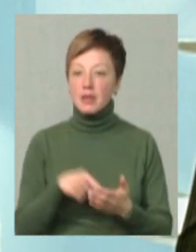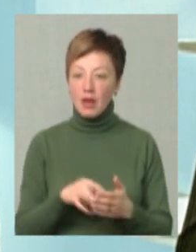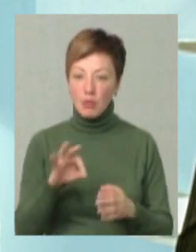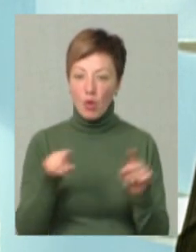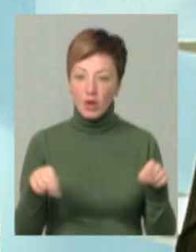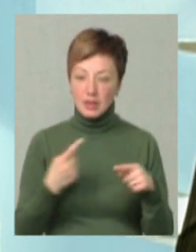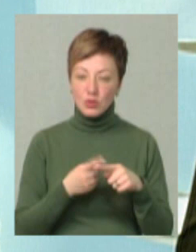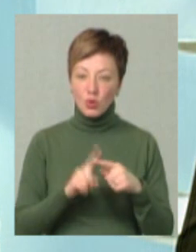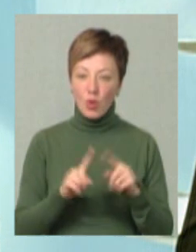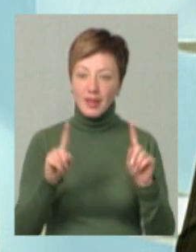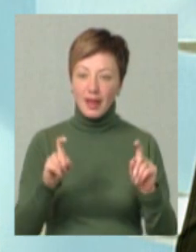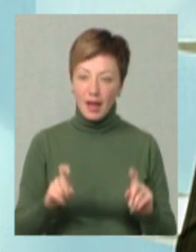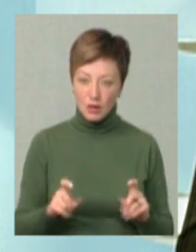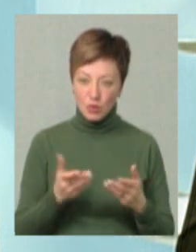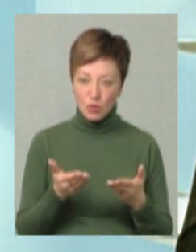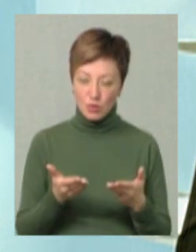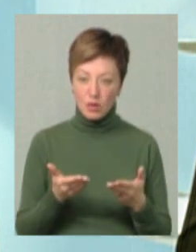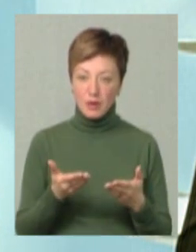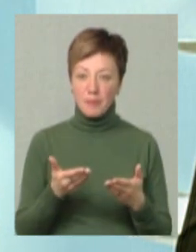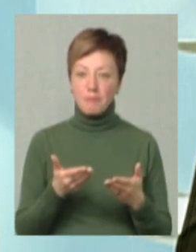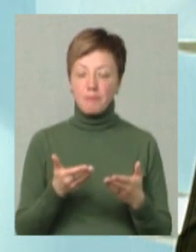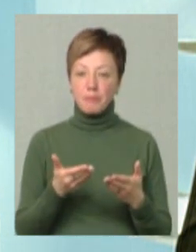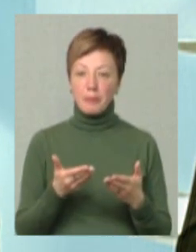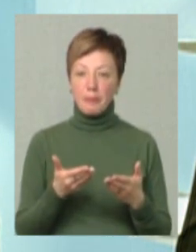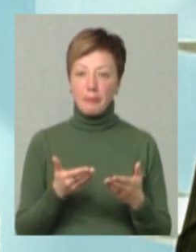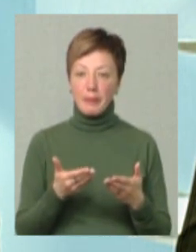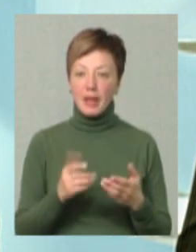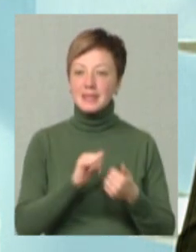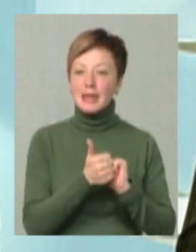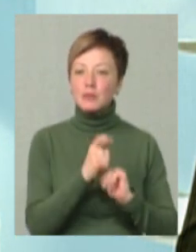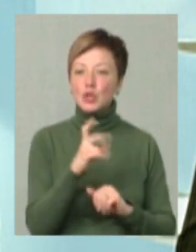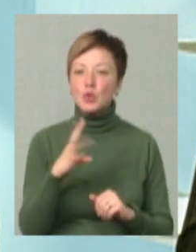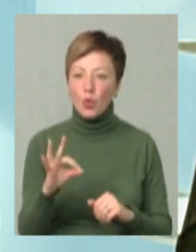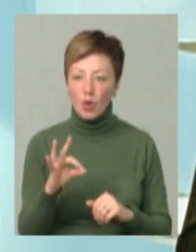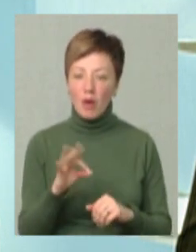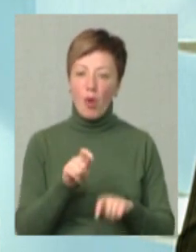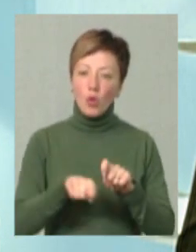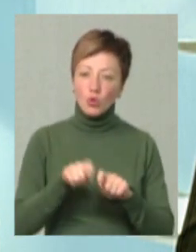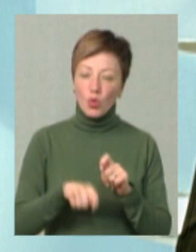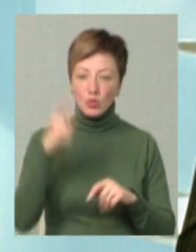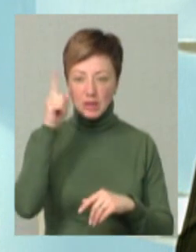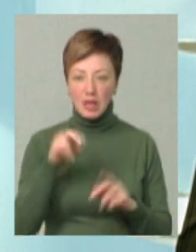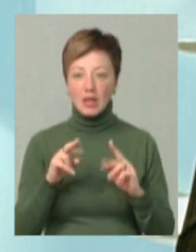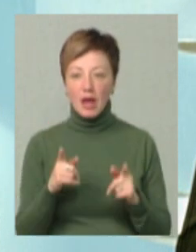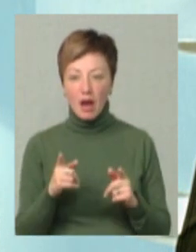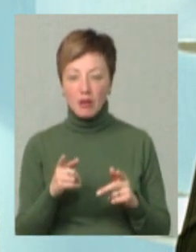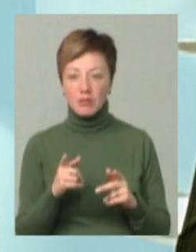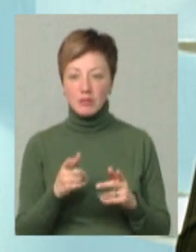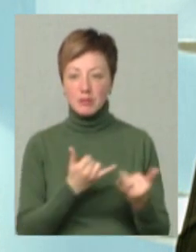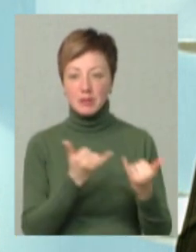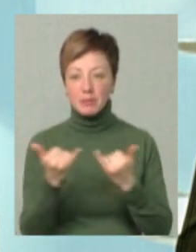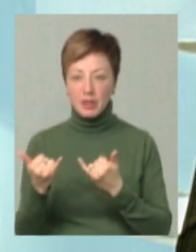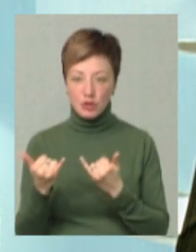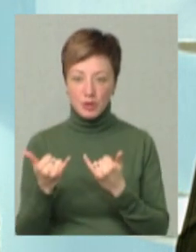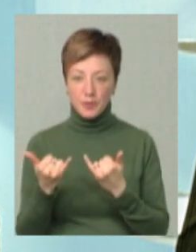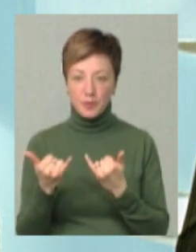організації цього тесту, і по його змістовому наповненню, і, власне, по контролю знань, і по тому, яким чином